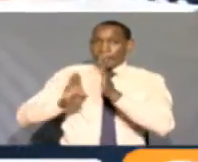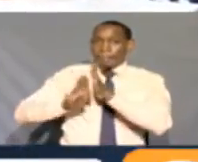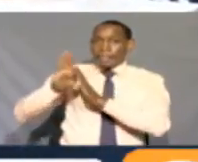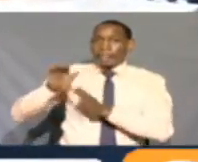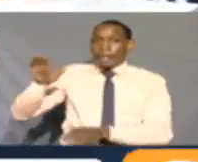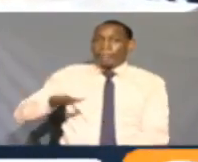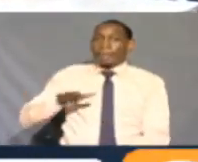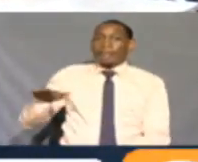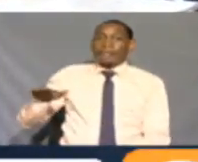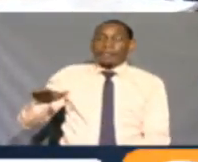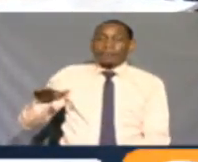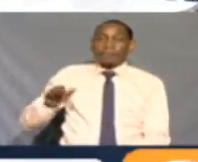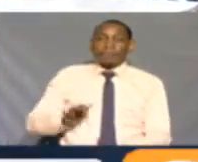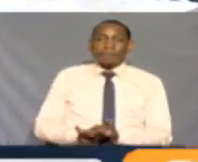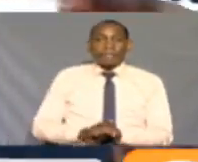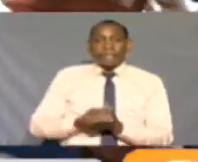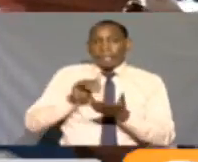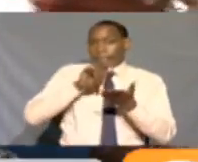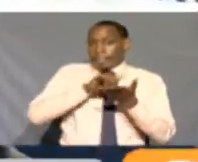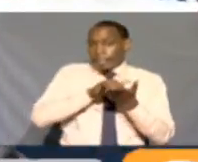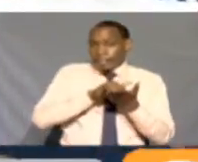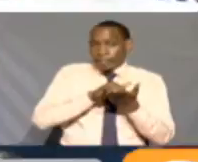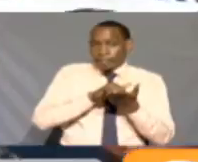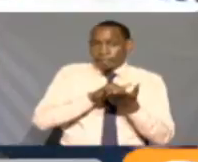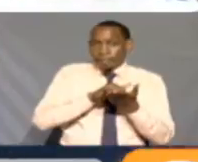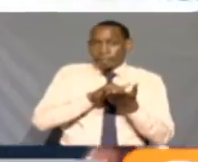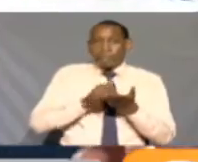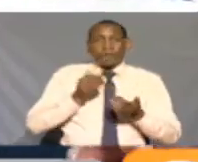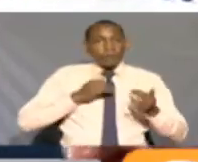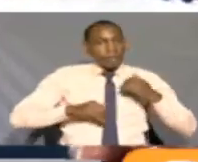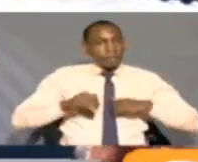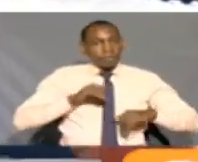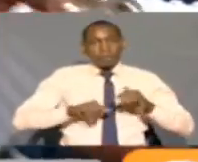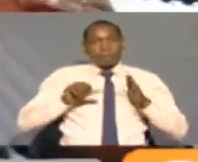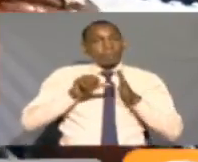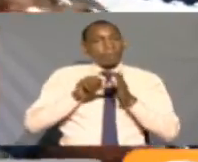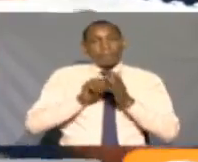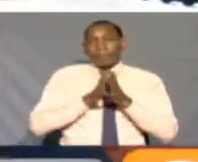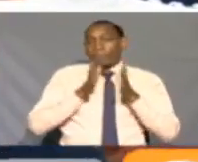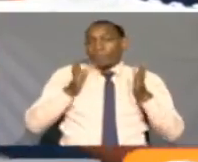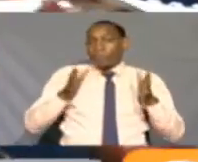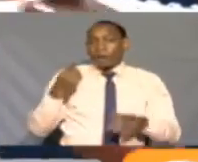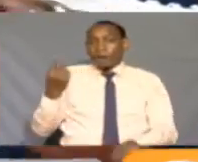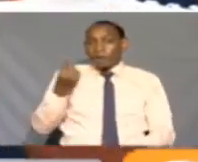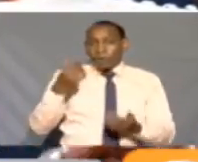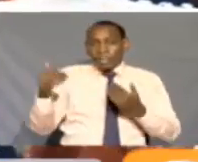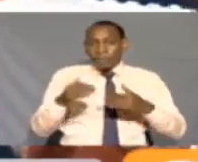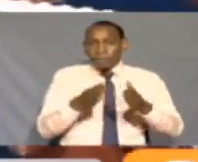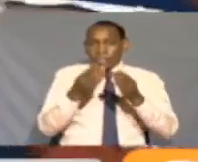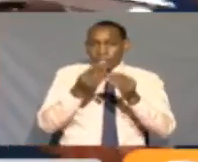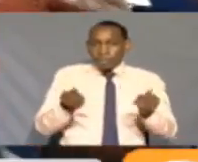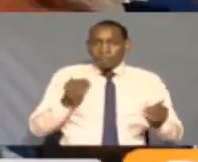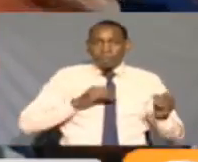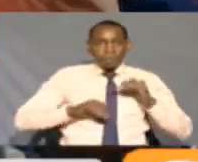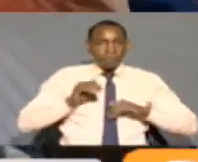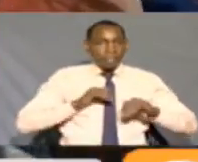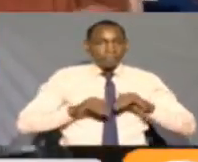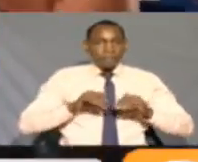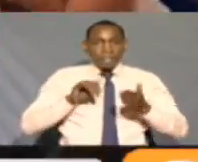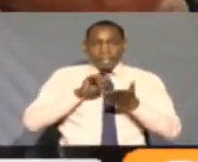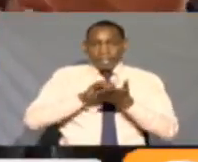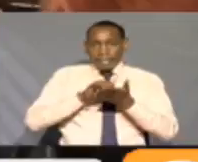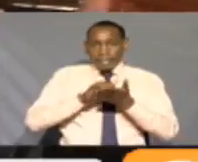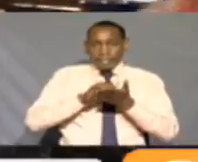bungeni, kwamba corruption imetusumbua sana. Now the only way kuweza kudeal na corruption is the